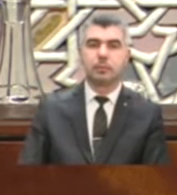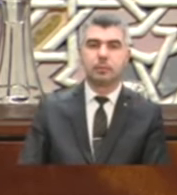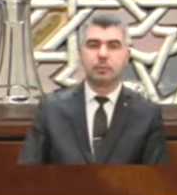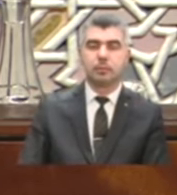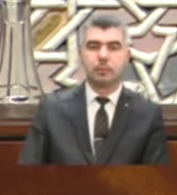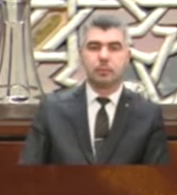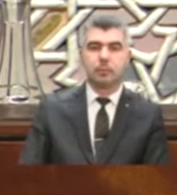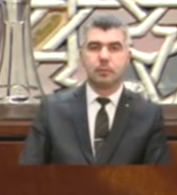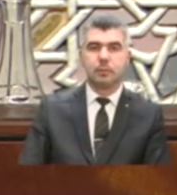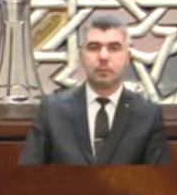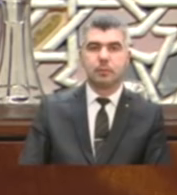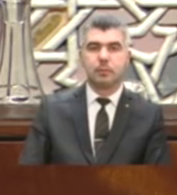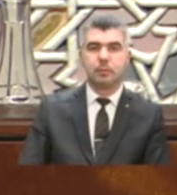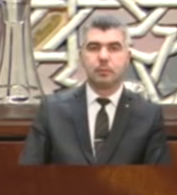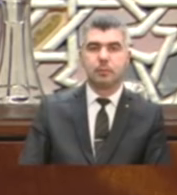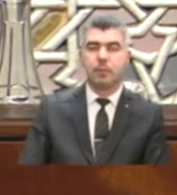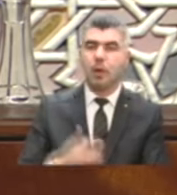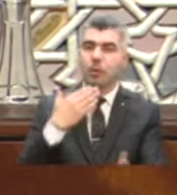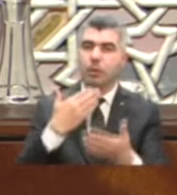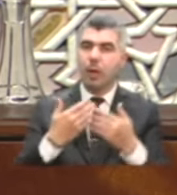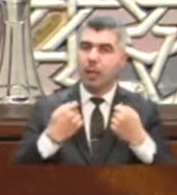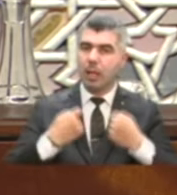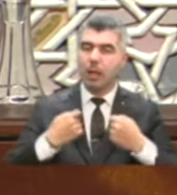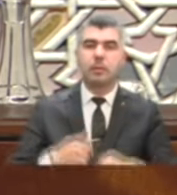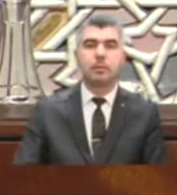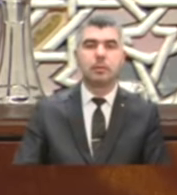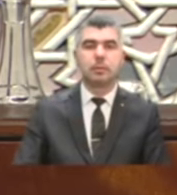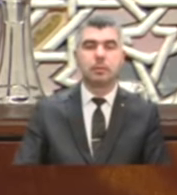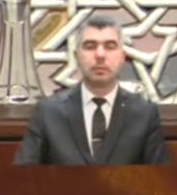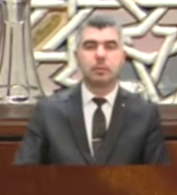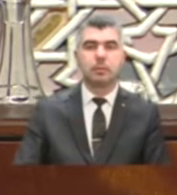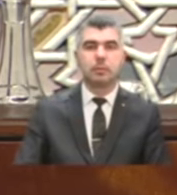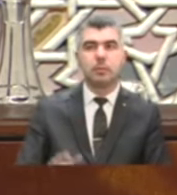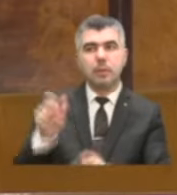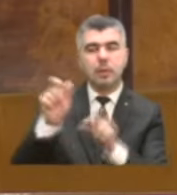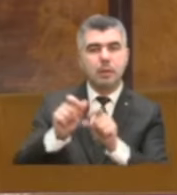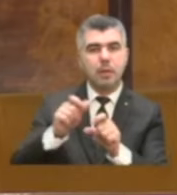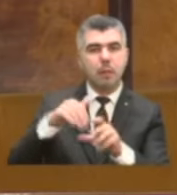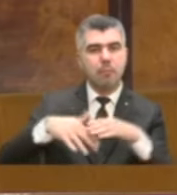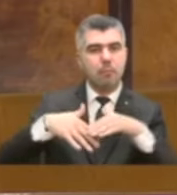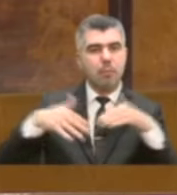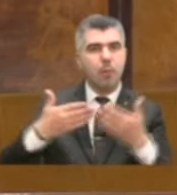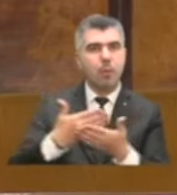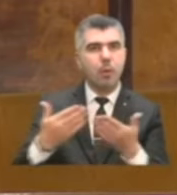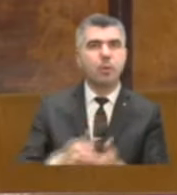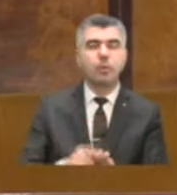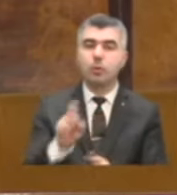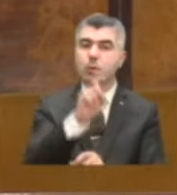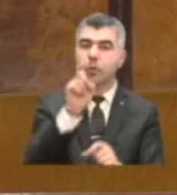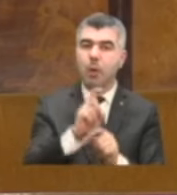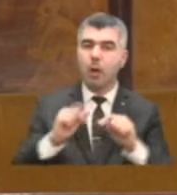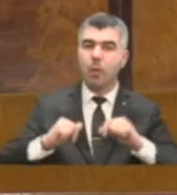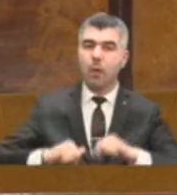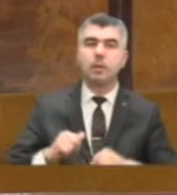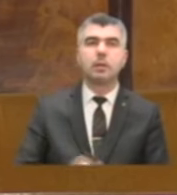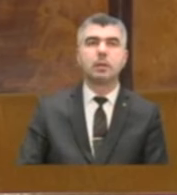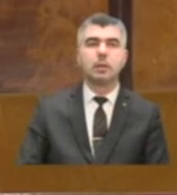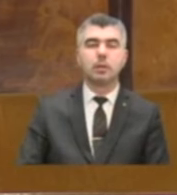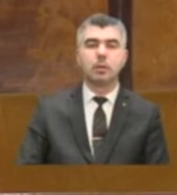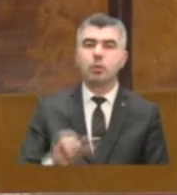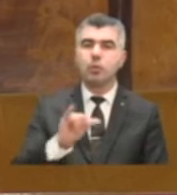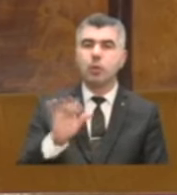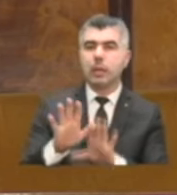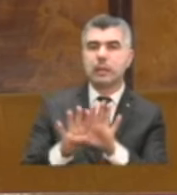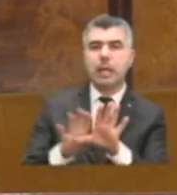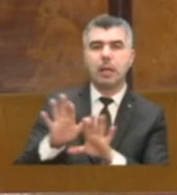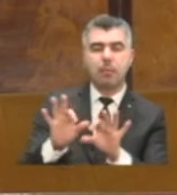تفضل سيد نائب محترم. شكرا سيد الرئيس المحترم. السيدات والساده النواب المحترمين، نسائكم السيده الوزيره المحترمه عن